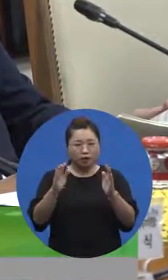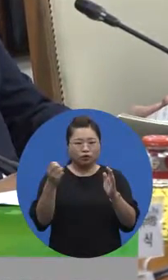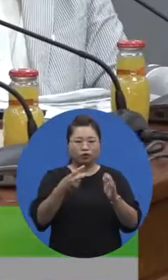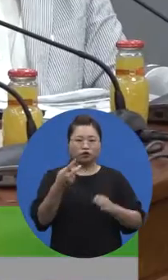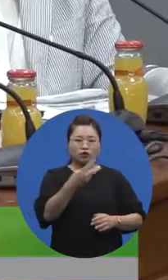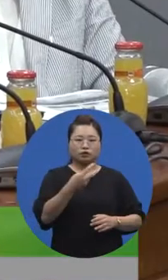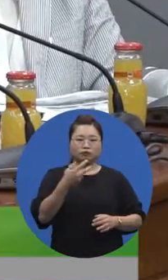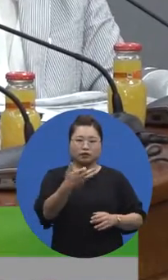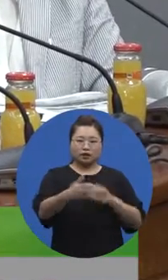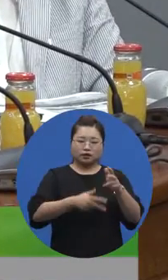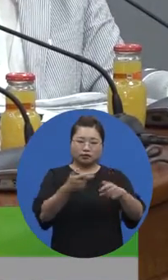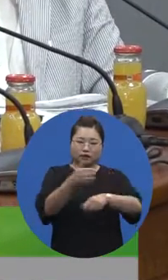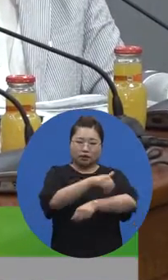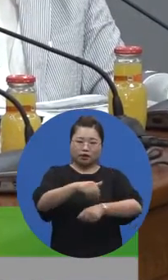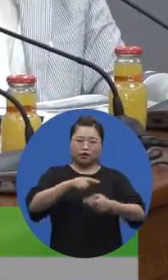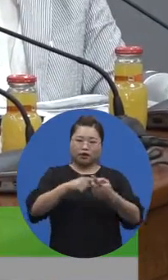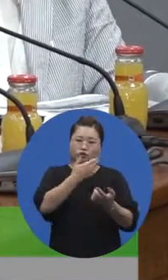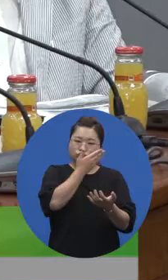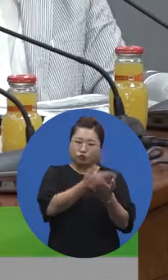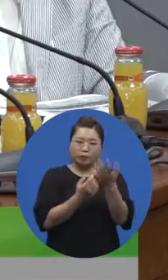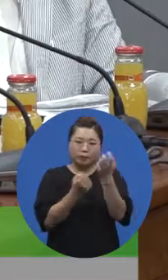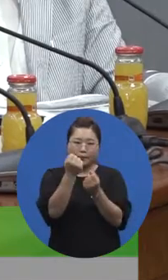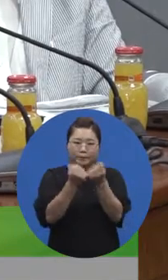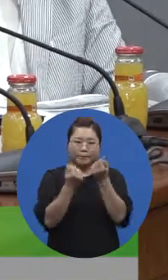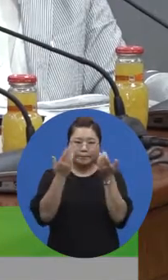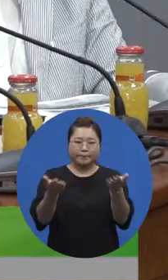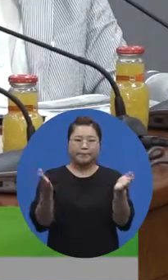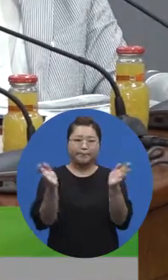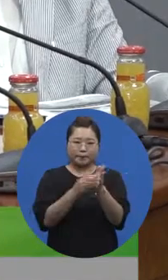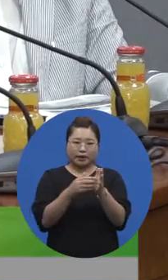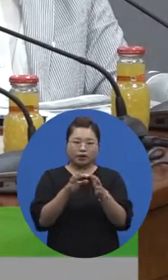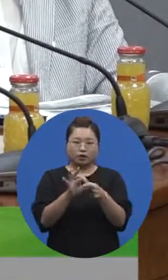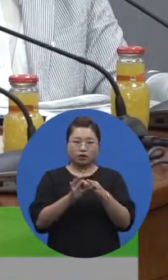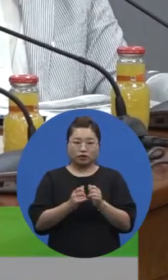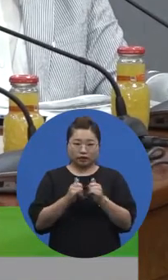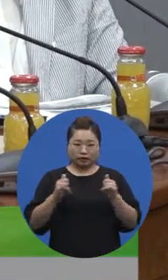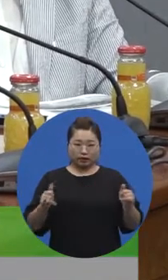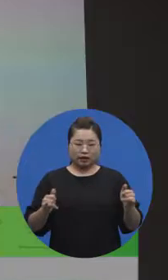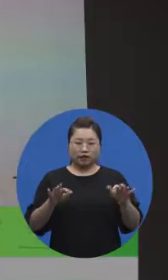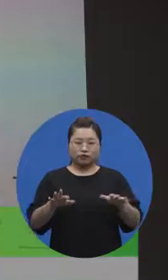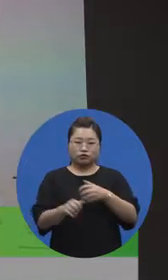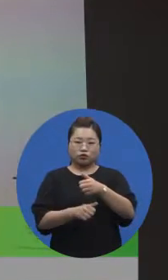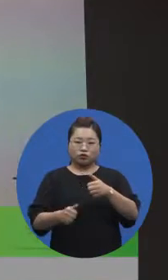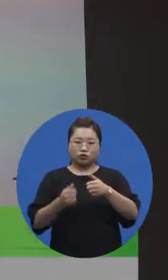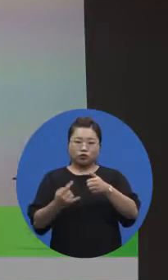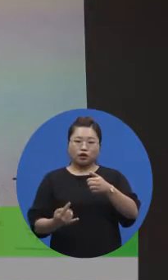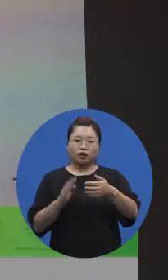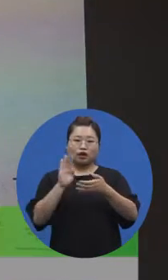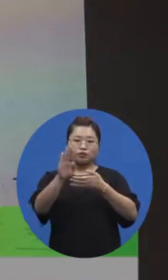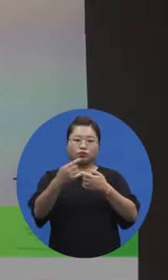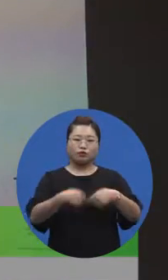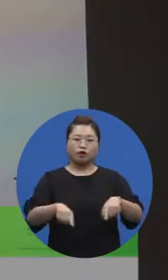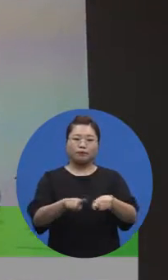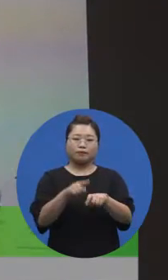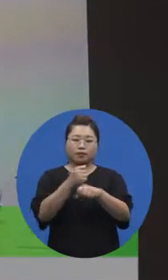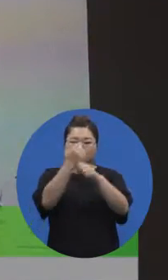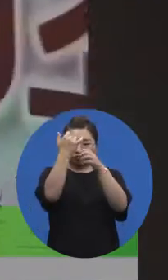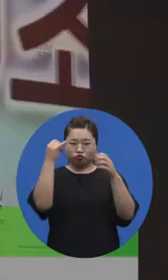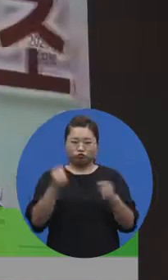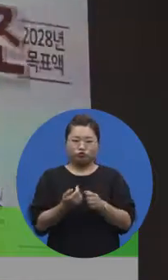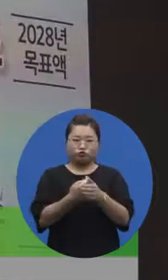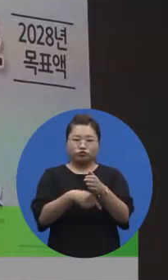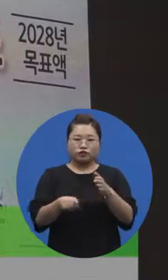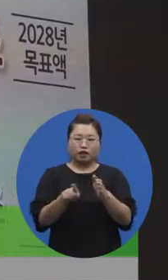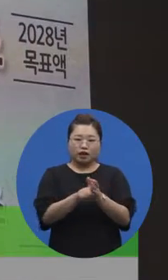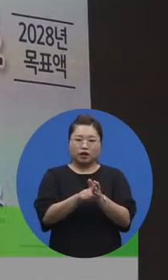사업 계획을 주요 안건으로 진행됐습니다. 충청북도 관계자는 3기 위원회가 앞으로 함께하는 충북